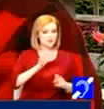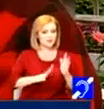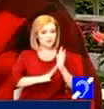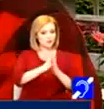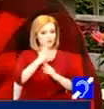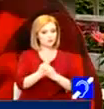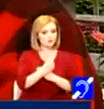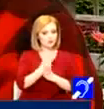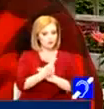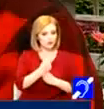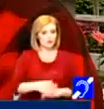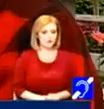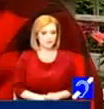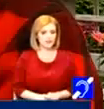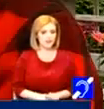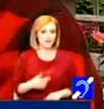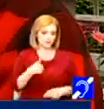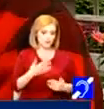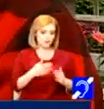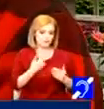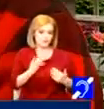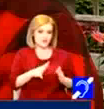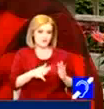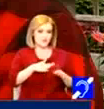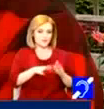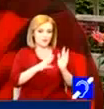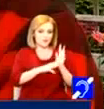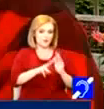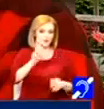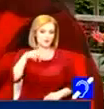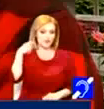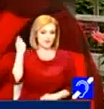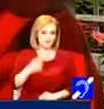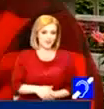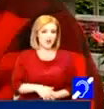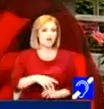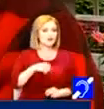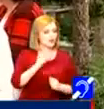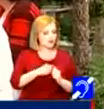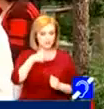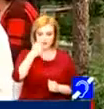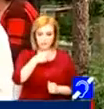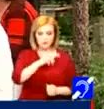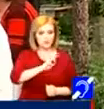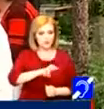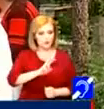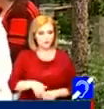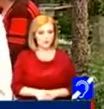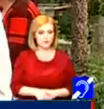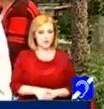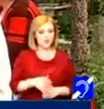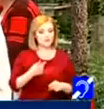educat. Eu sub 80 de ani am. De la părinții ăștia. Știți? Și venim în tot anul. De Blajin, copiii